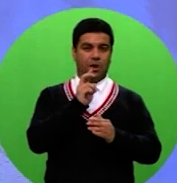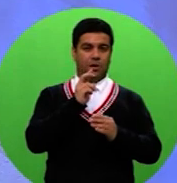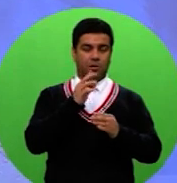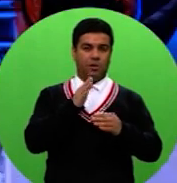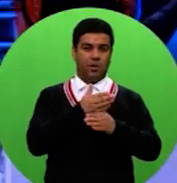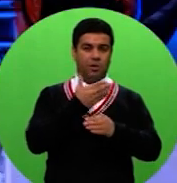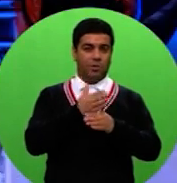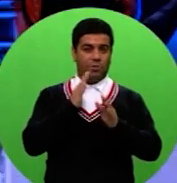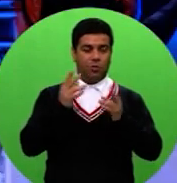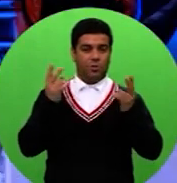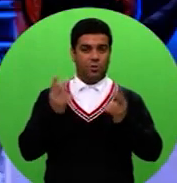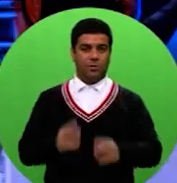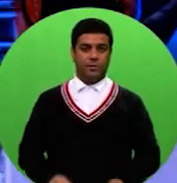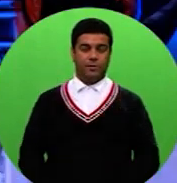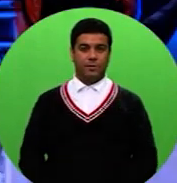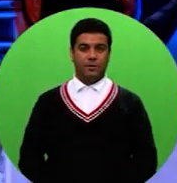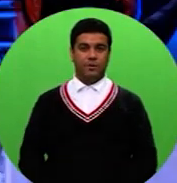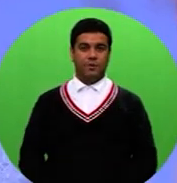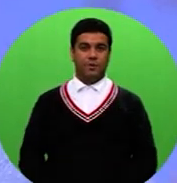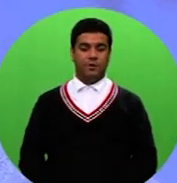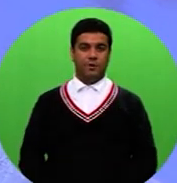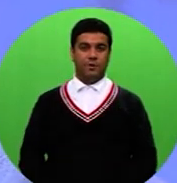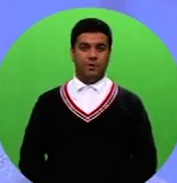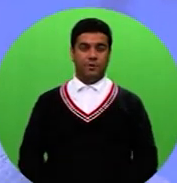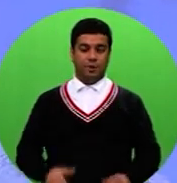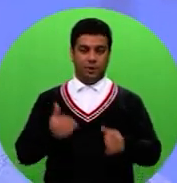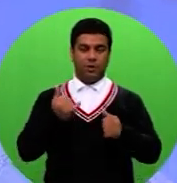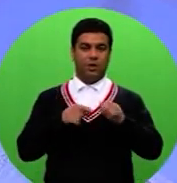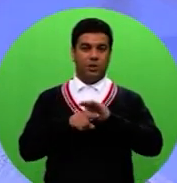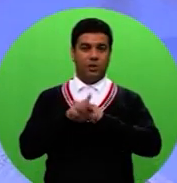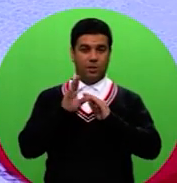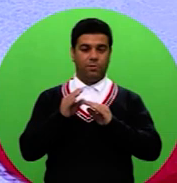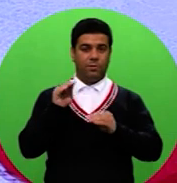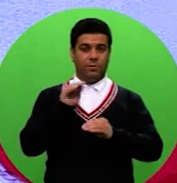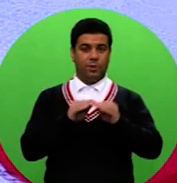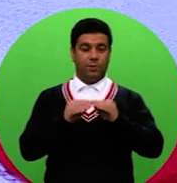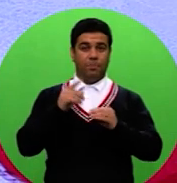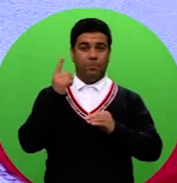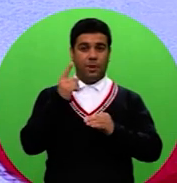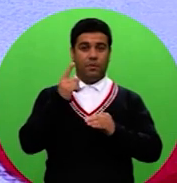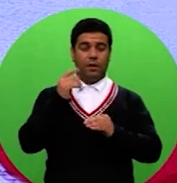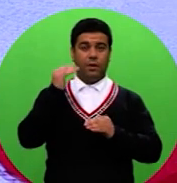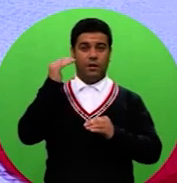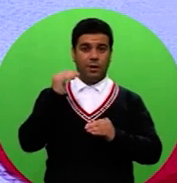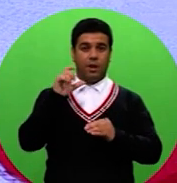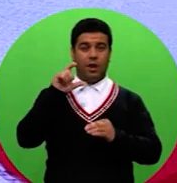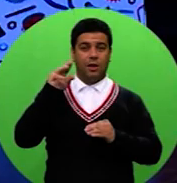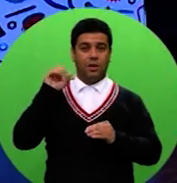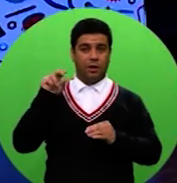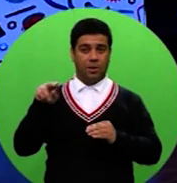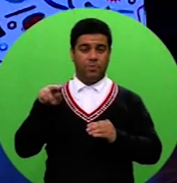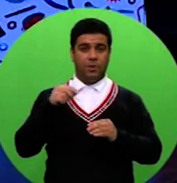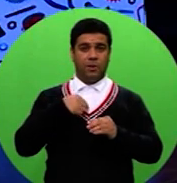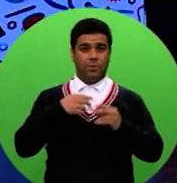2 части белого пластилина нам понадобится. Итак, приступаем. Первый этап.